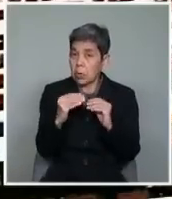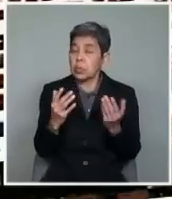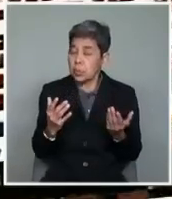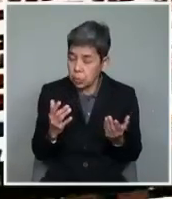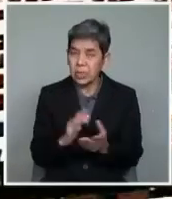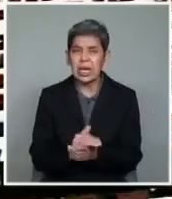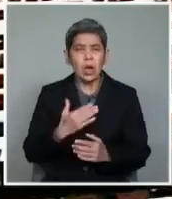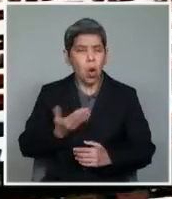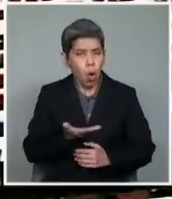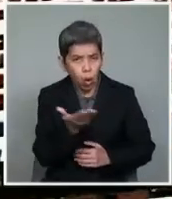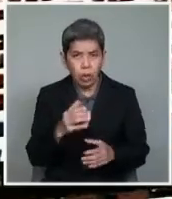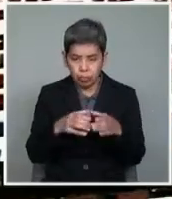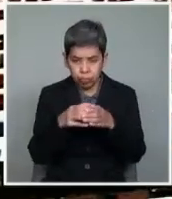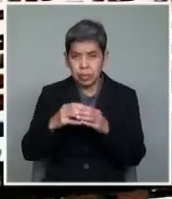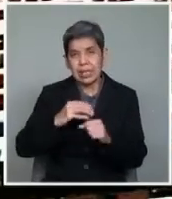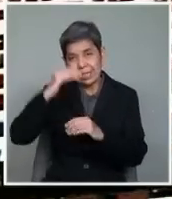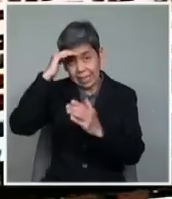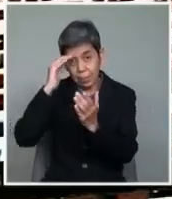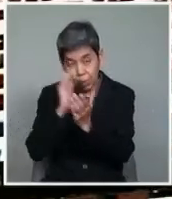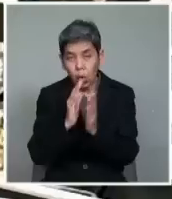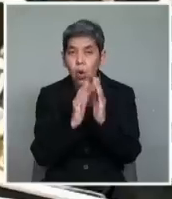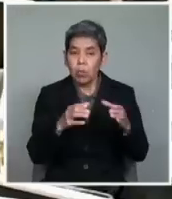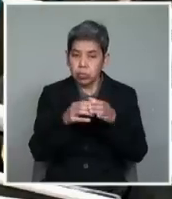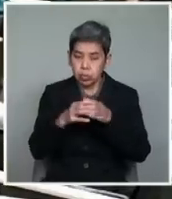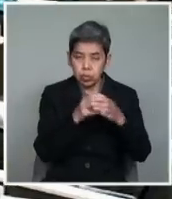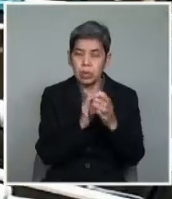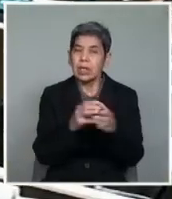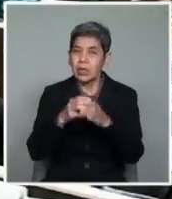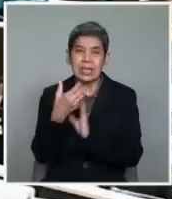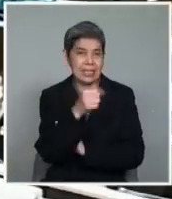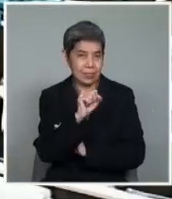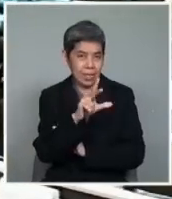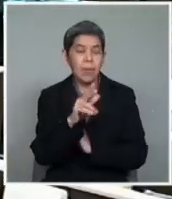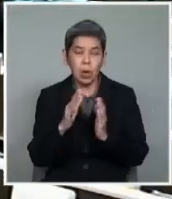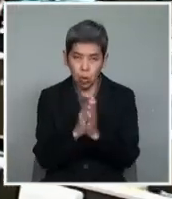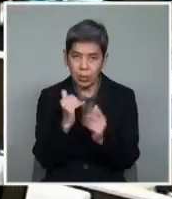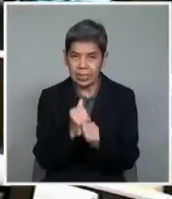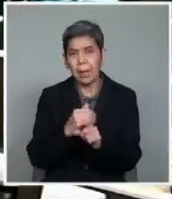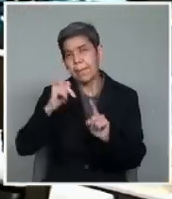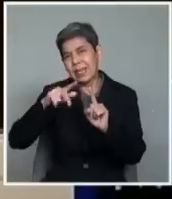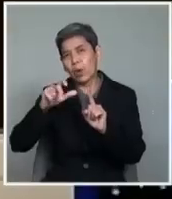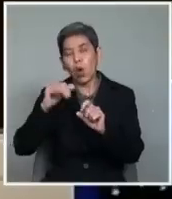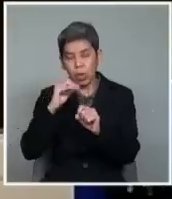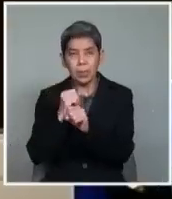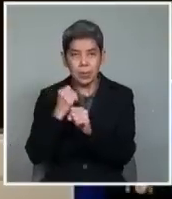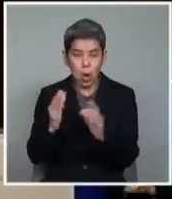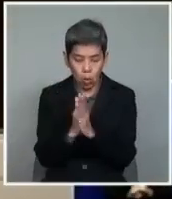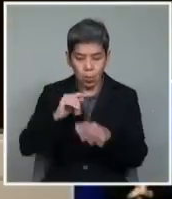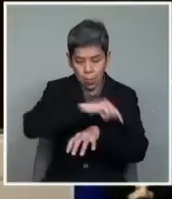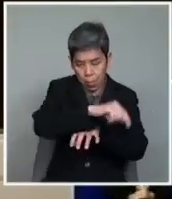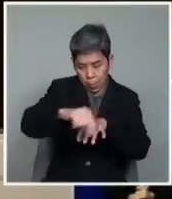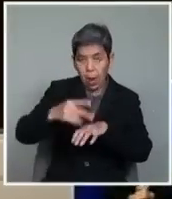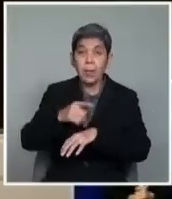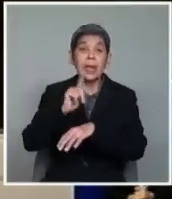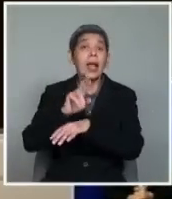ะแล้วก็ขอให้นำกำลังจากเจ้าหน้าที่ตำรวจ13กองร้อยดูแลรักษาความปลอดภัยโดยรอบอาคารรัฐสภาค่ะแต่ว่าทางประธาน